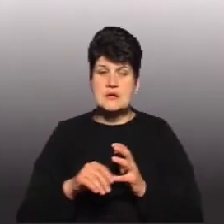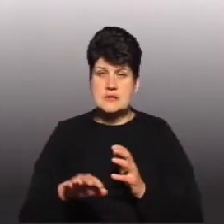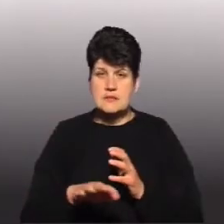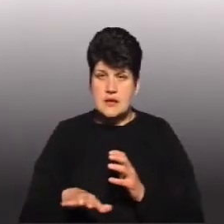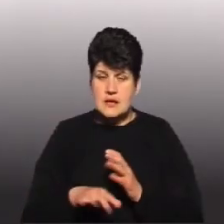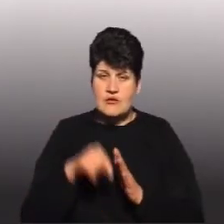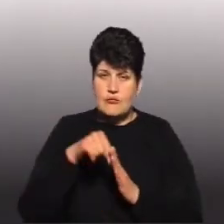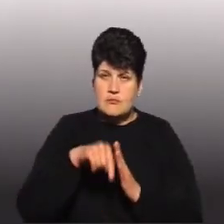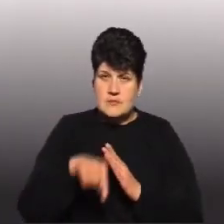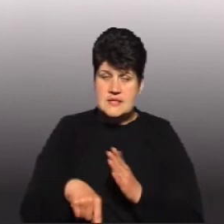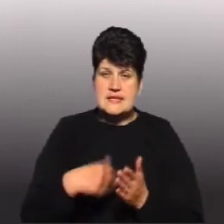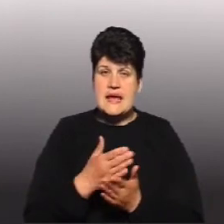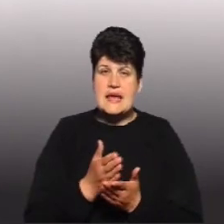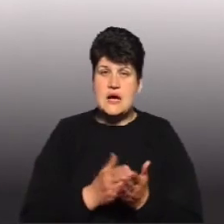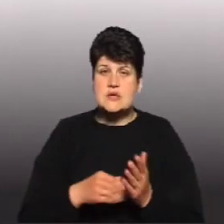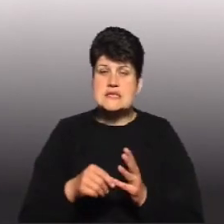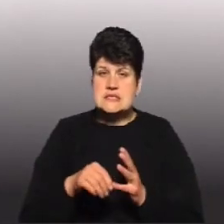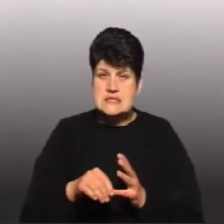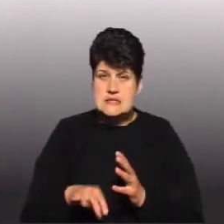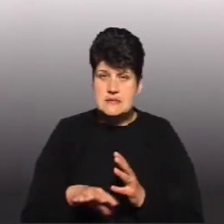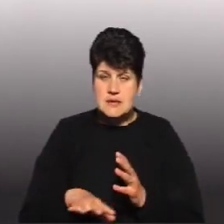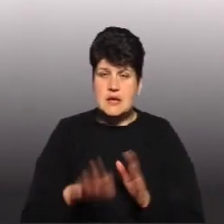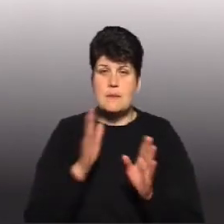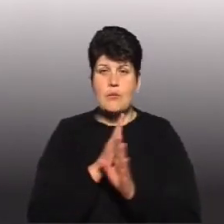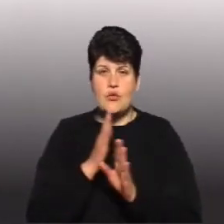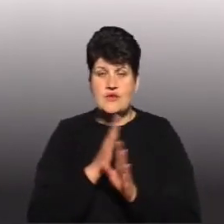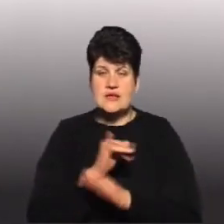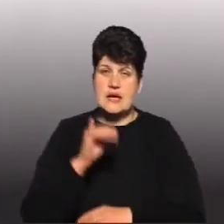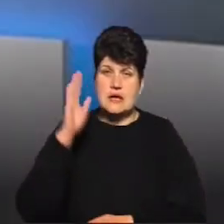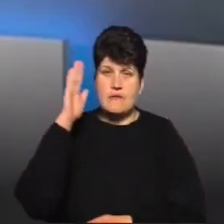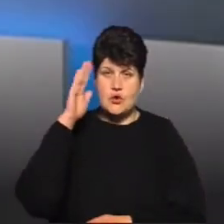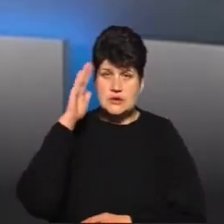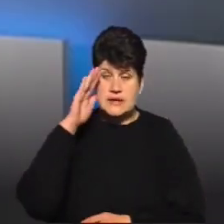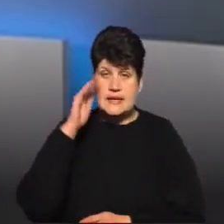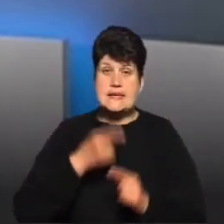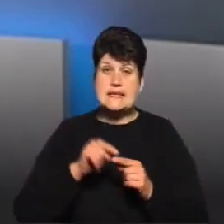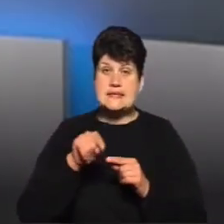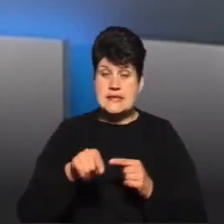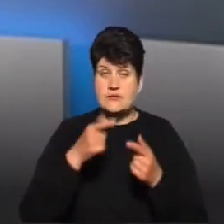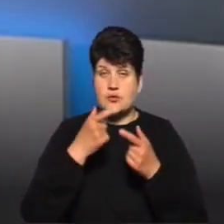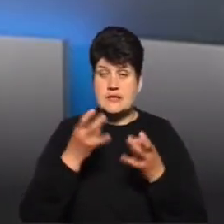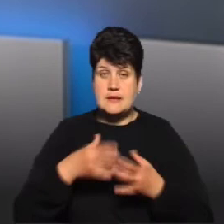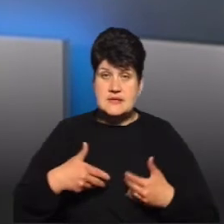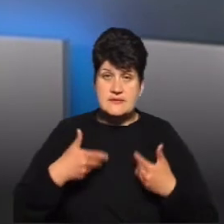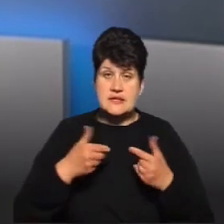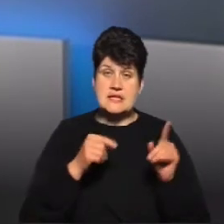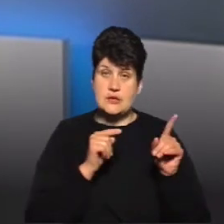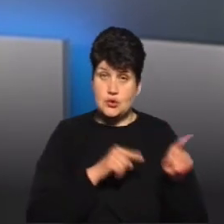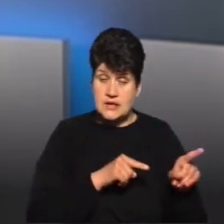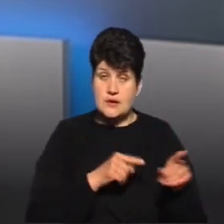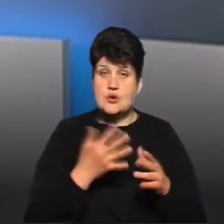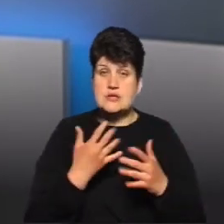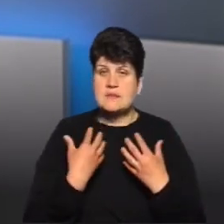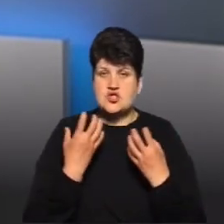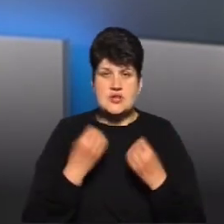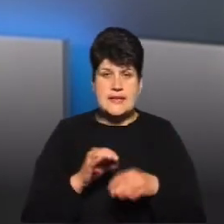якості ґрунту, атмосферного повітря, а також води. І з цієї інформацію треба звертатися до них, оскільки ми ще не проводили перевірки,